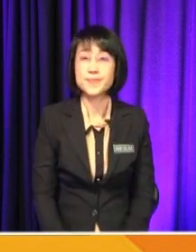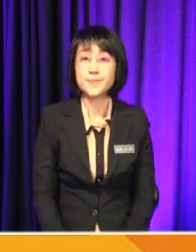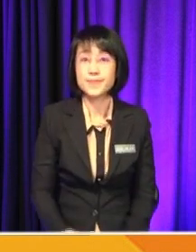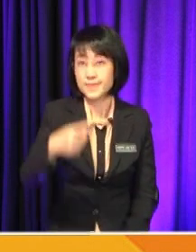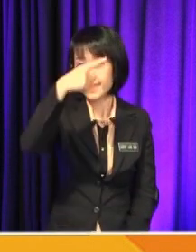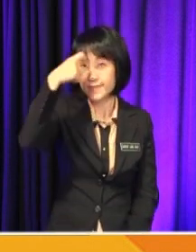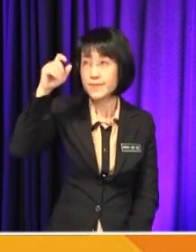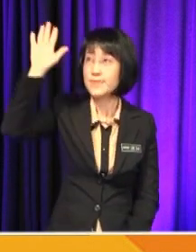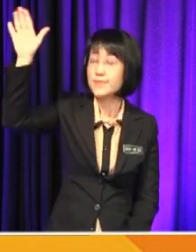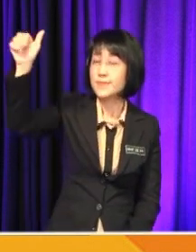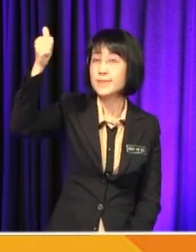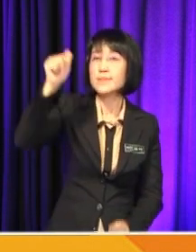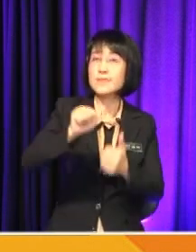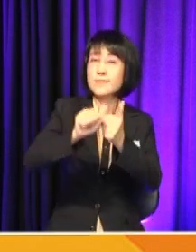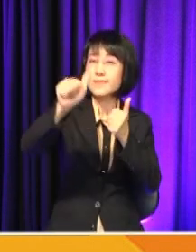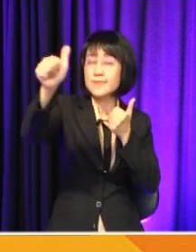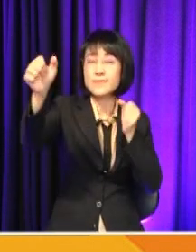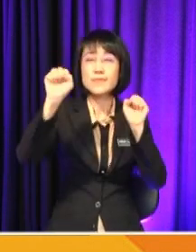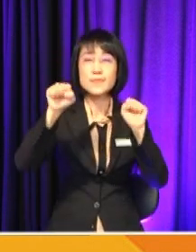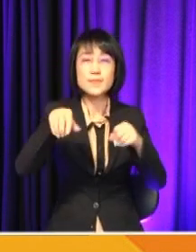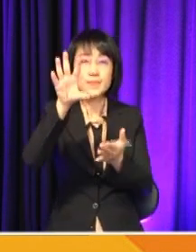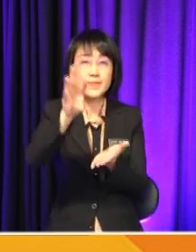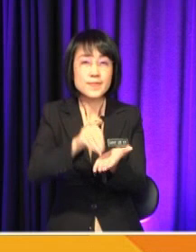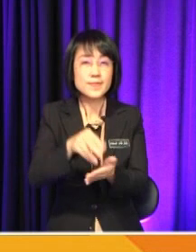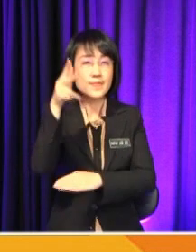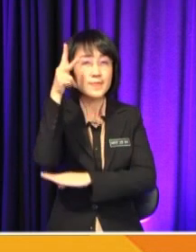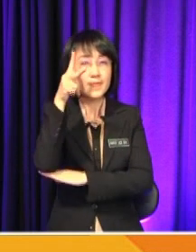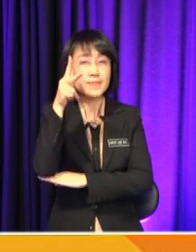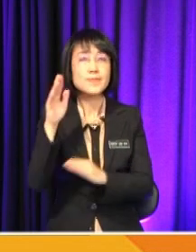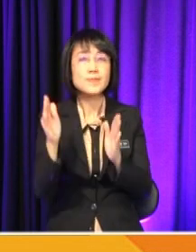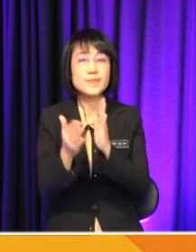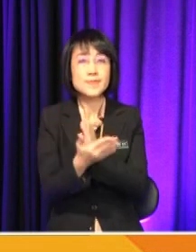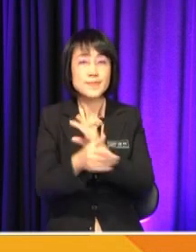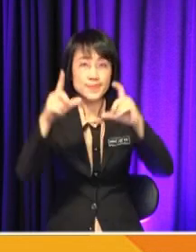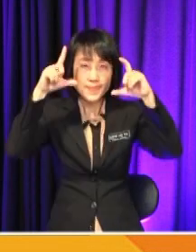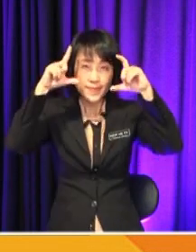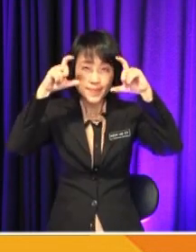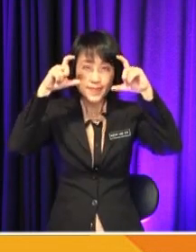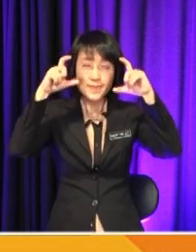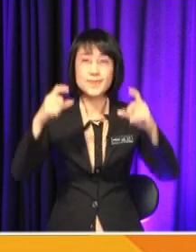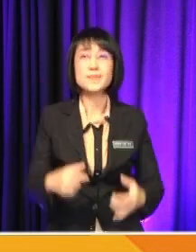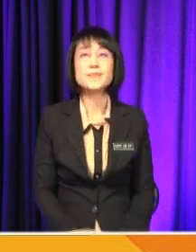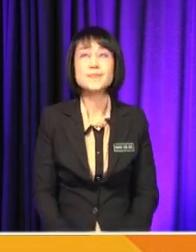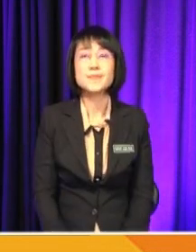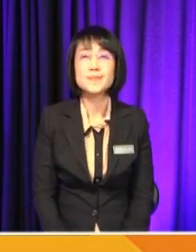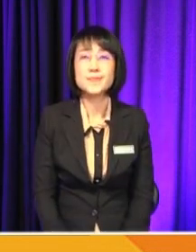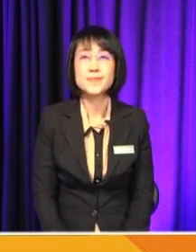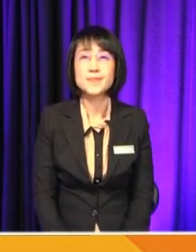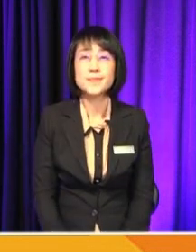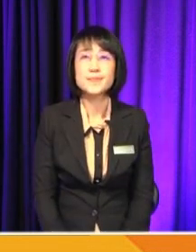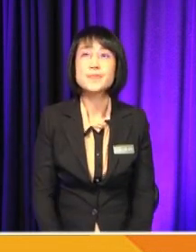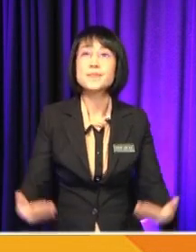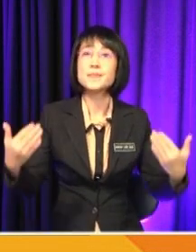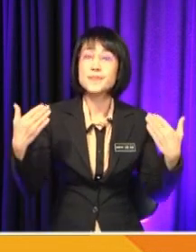capaian yang yang agak jauh ini boleh direkam melalui kamera box tersebut oke oke seterusnya kita